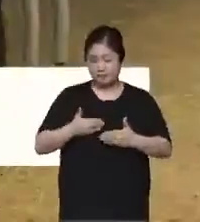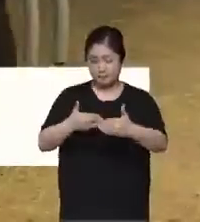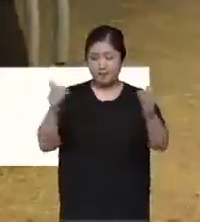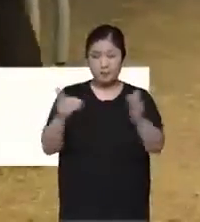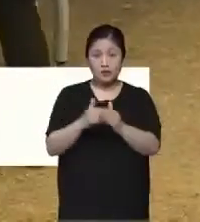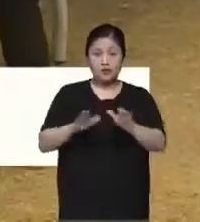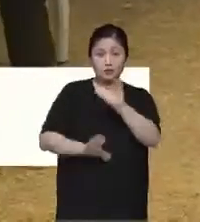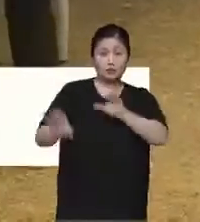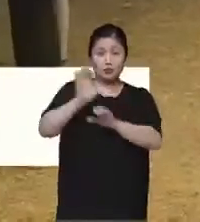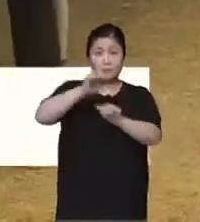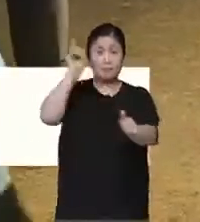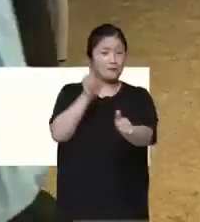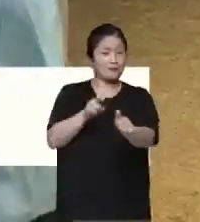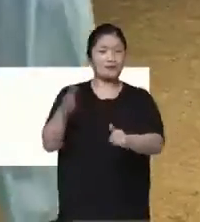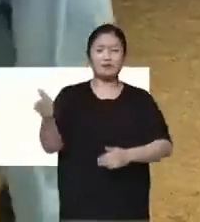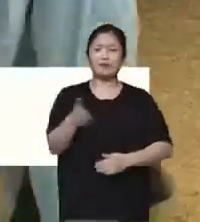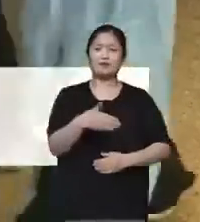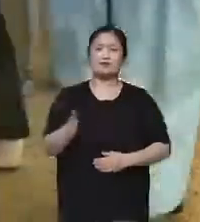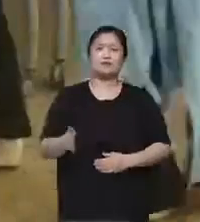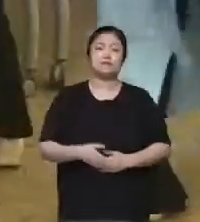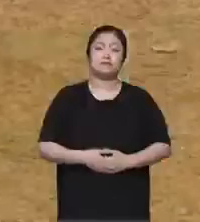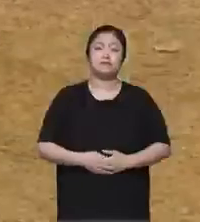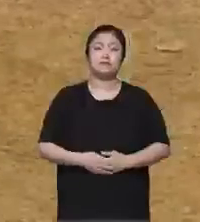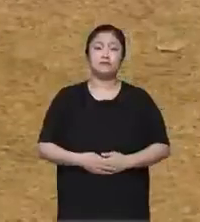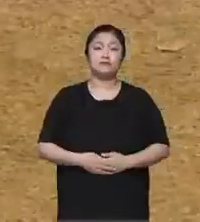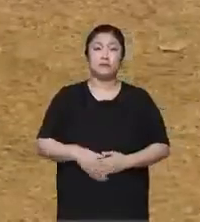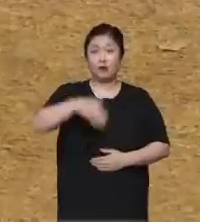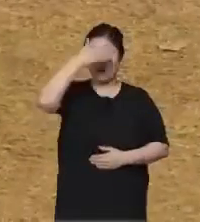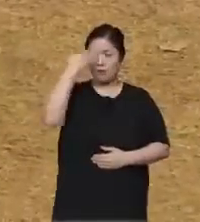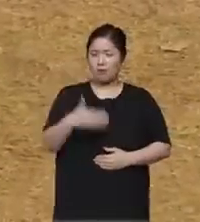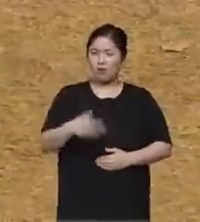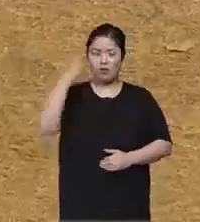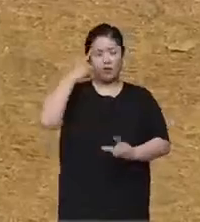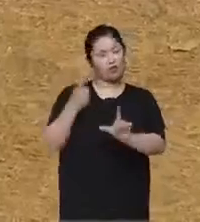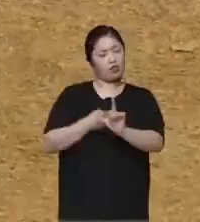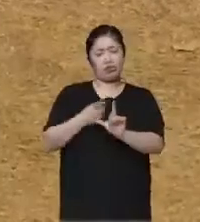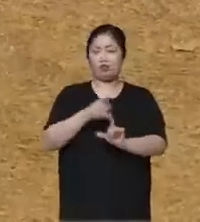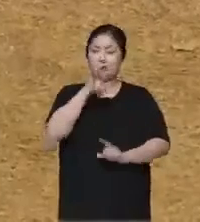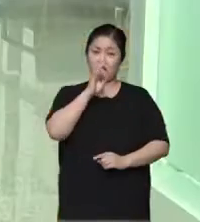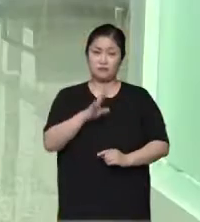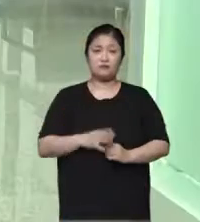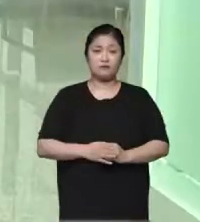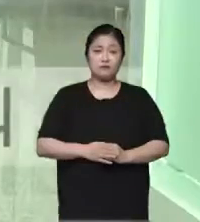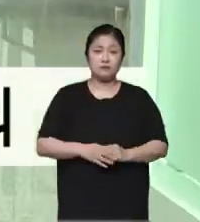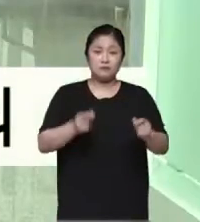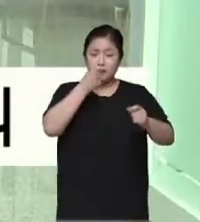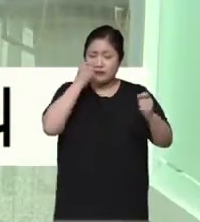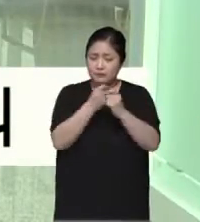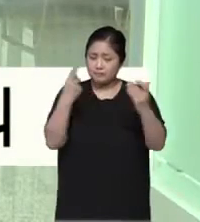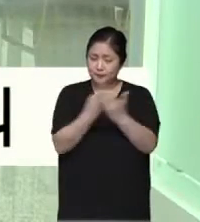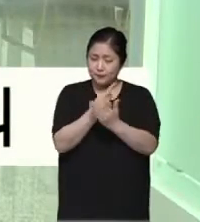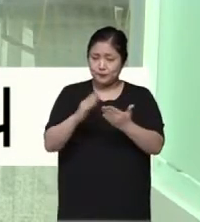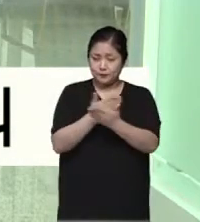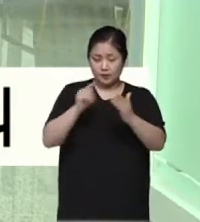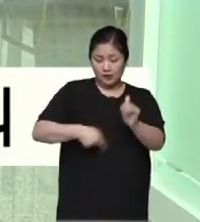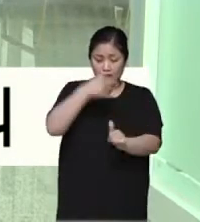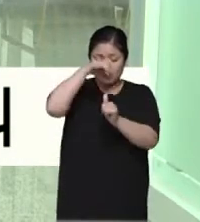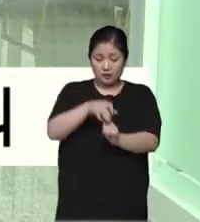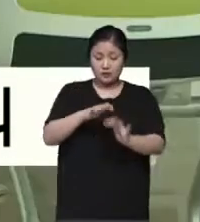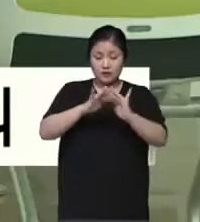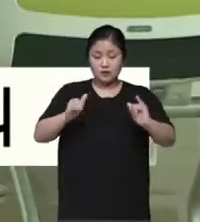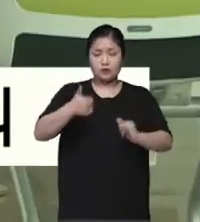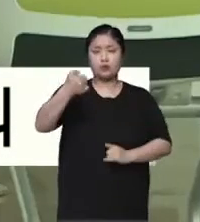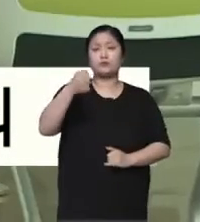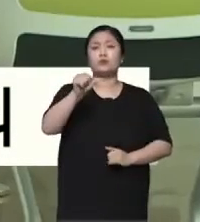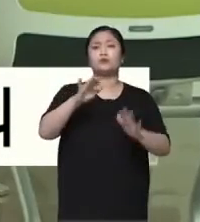이뤄졌는데 추가 확진자는 나오지 않았습니다. 하지만 안심할 수는 없습니다. 밀접 접촉자로 분류돼 자가격리 중인